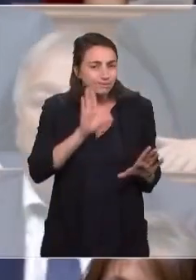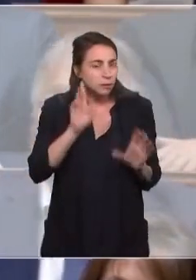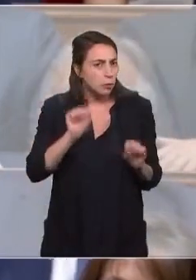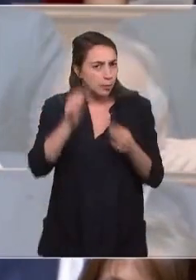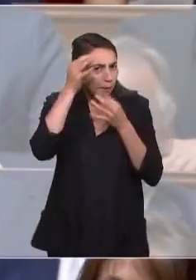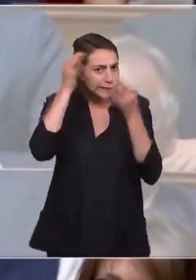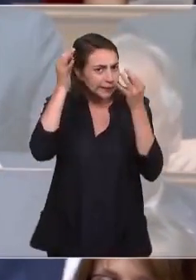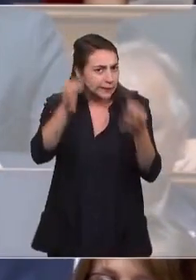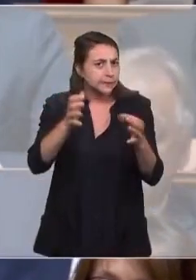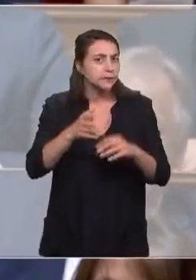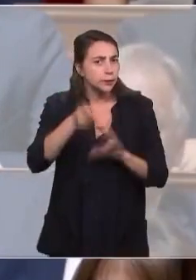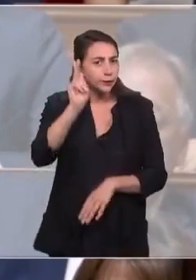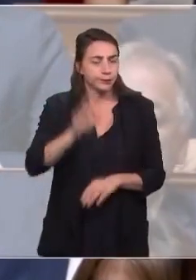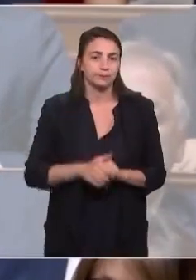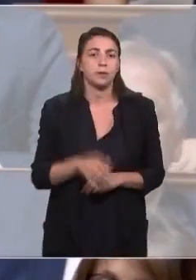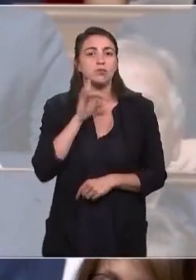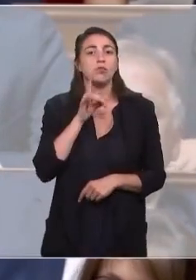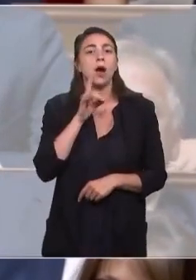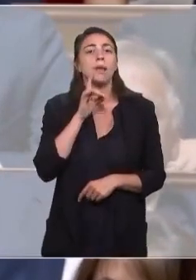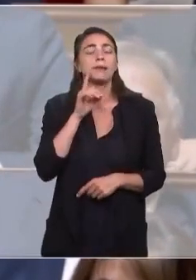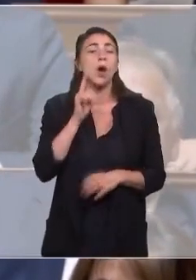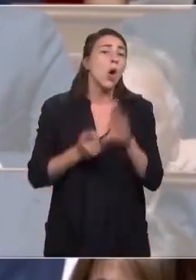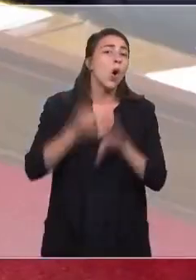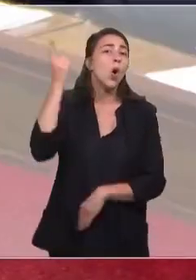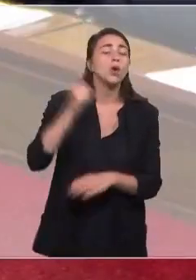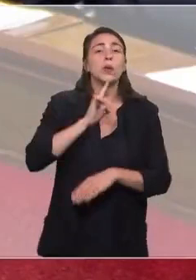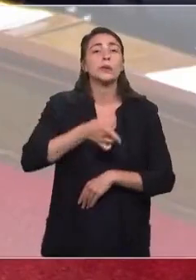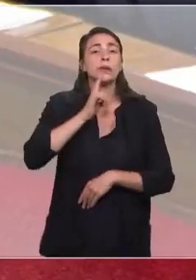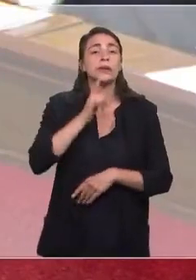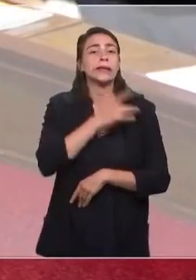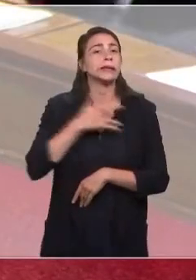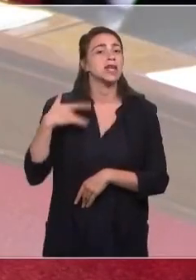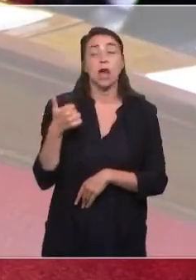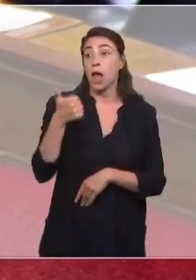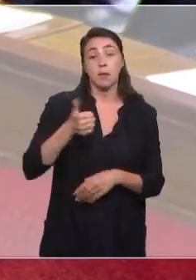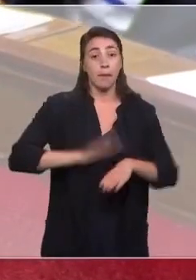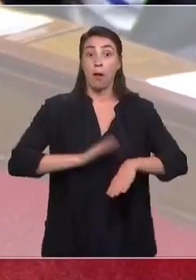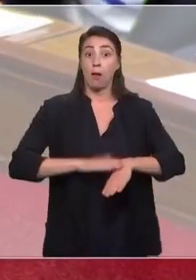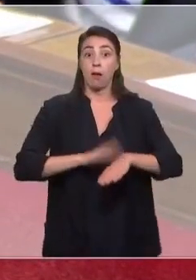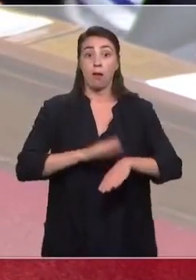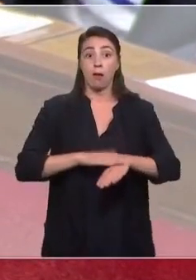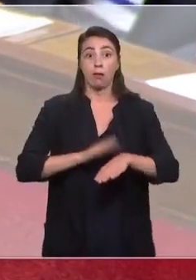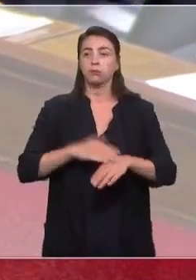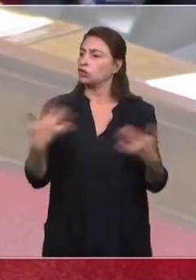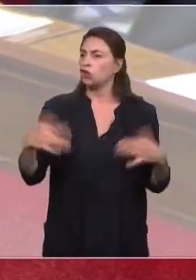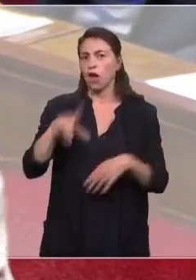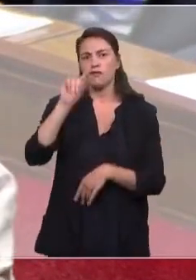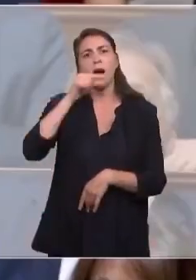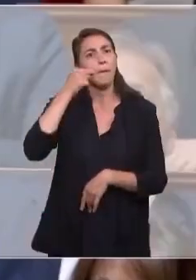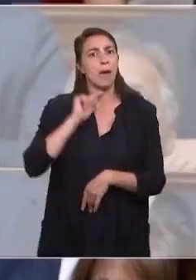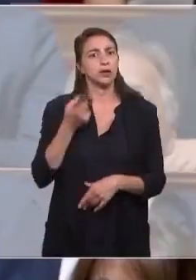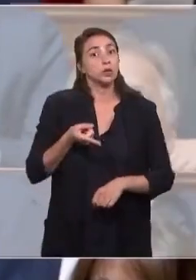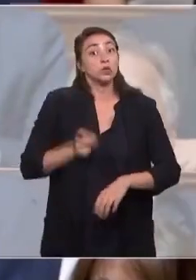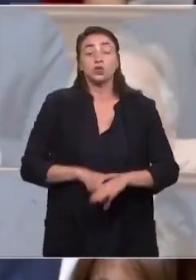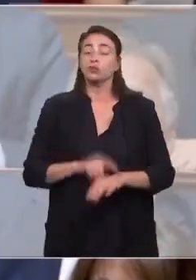portée. Tout d'abord, la Haute Autorité de Santé a fait des recommandations. Très rapidement d'ailleurs, dès le 20 mai, cela a été souligné. Toutefois, nous